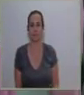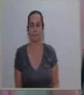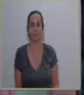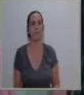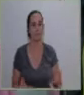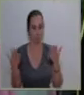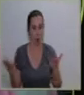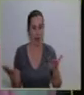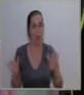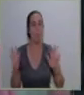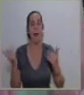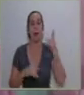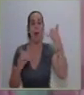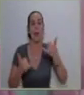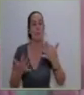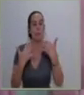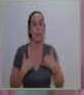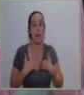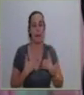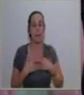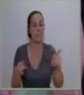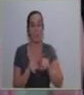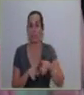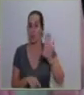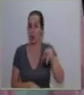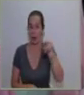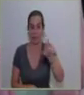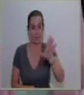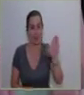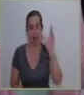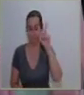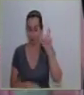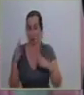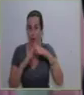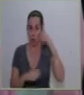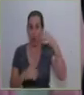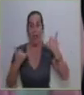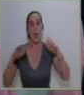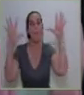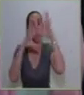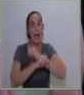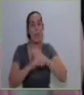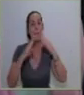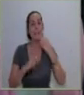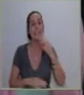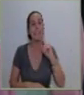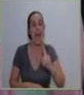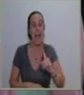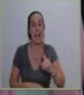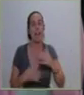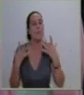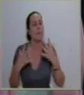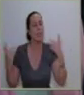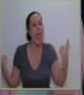אוי! אוקיי, אז מה קורה היום, ירמי? ספר. יפה, אז כמו שגם אתה וגם הצופים יודעים, היום בערב בית ישראל